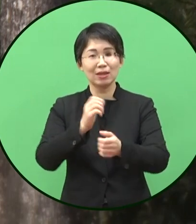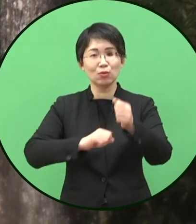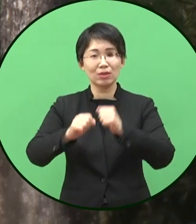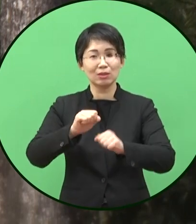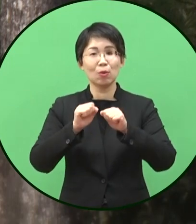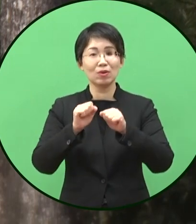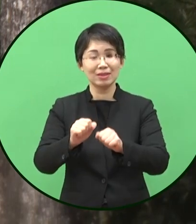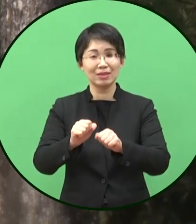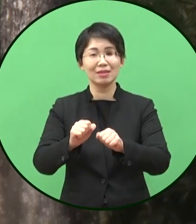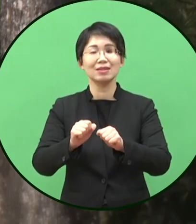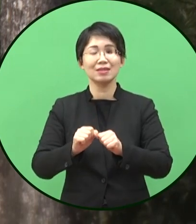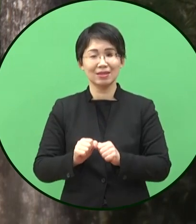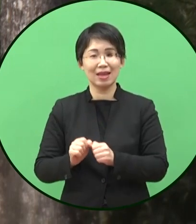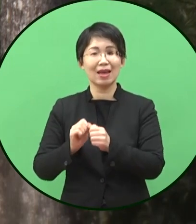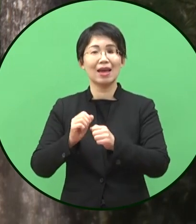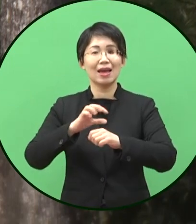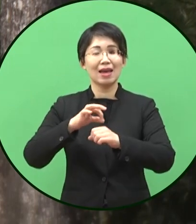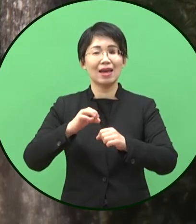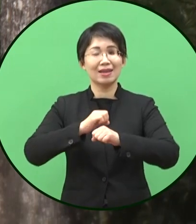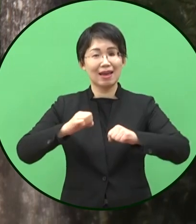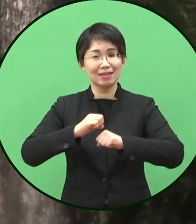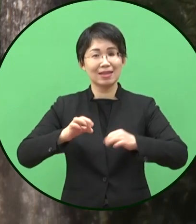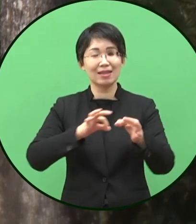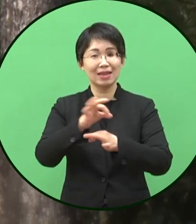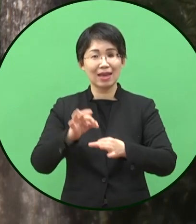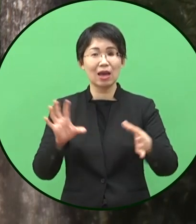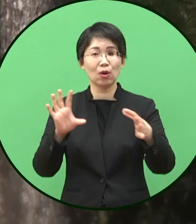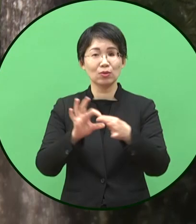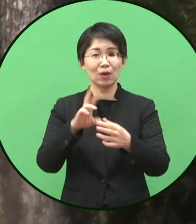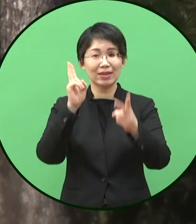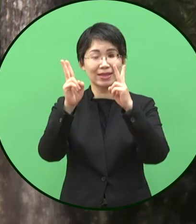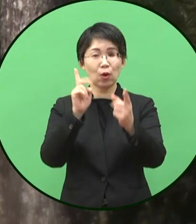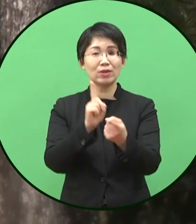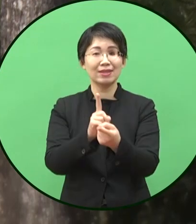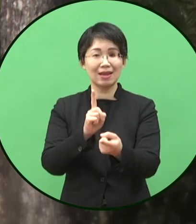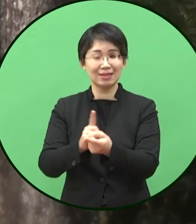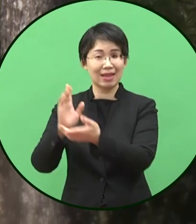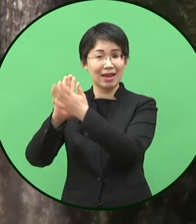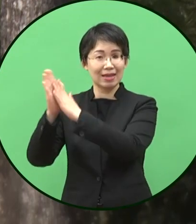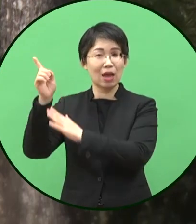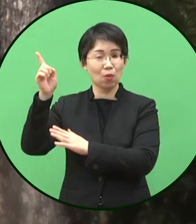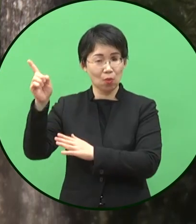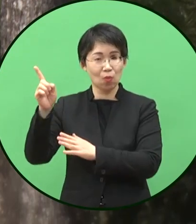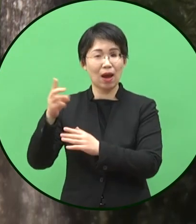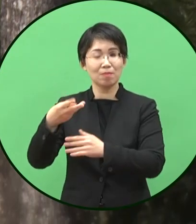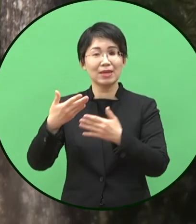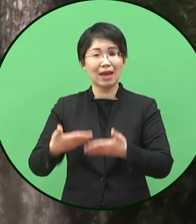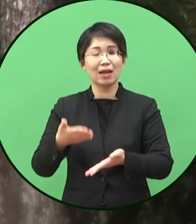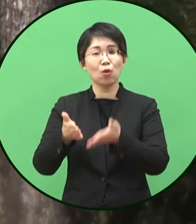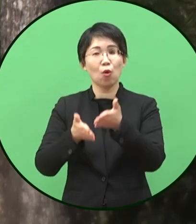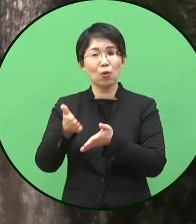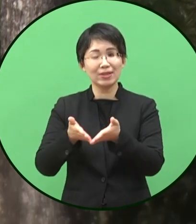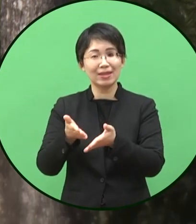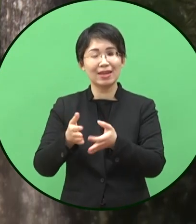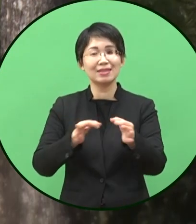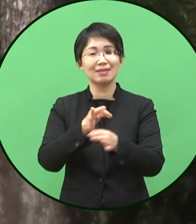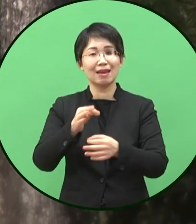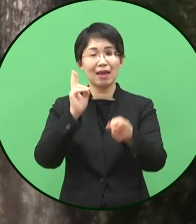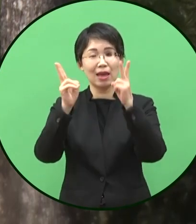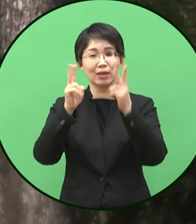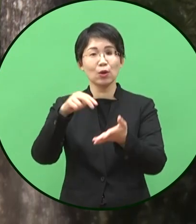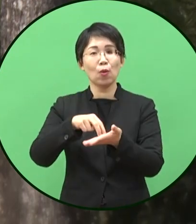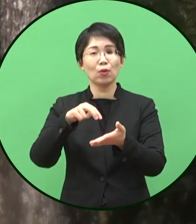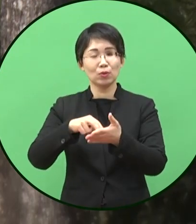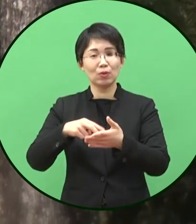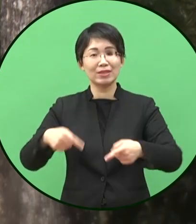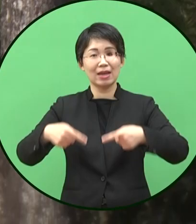組みを実践し健全な経営につなげている企業を県では三重のおもてなし経営企業